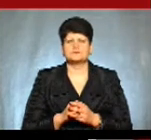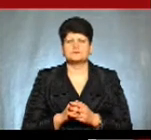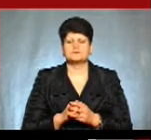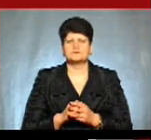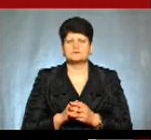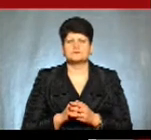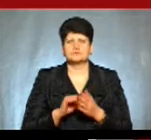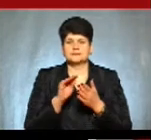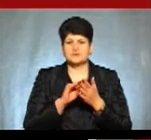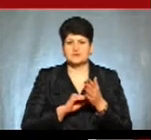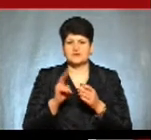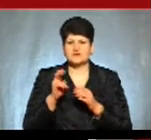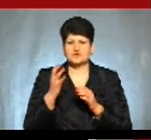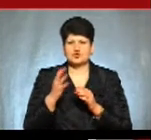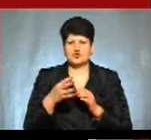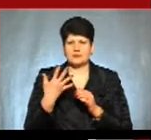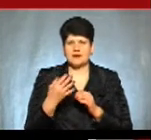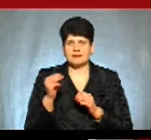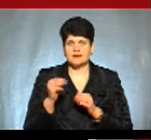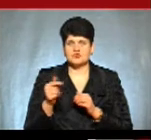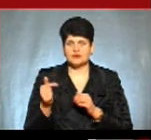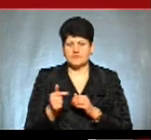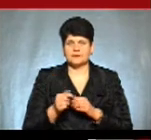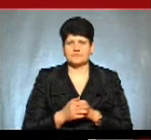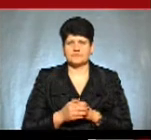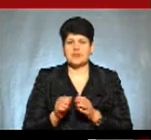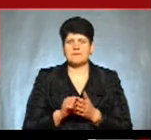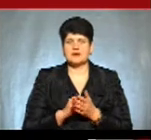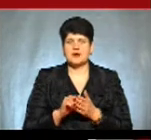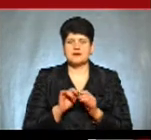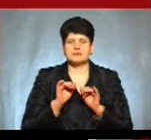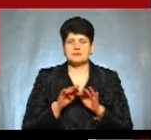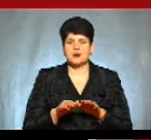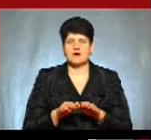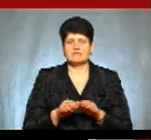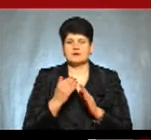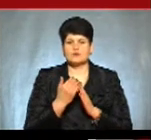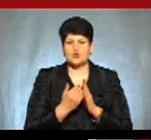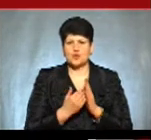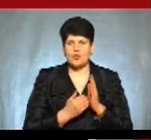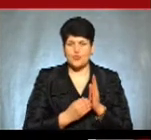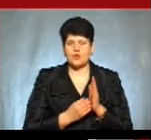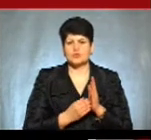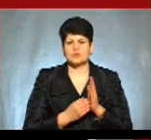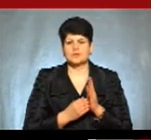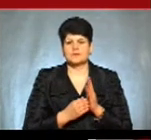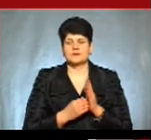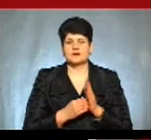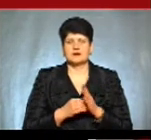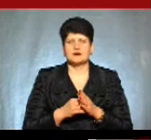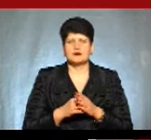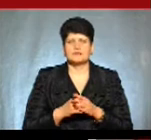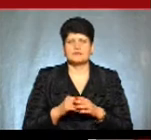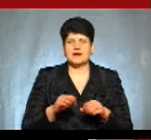Uh-huh. Склали 245 тисяч гривень. Матеріали справи з протоколами, з вилученою